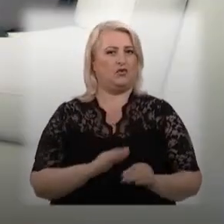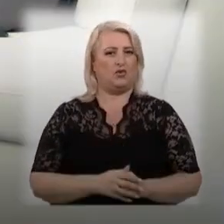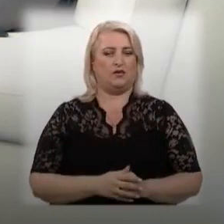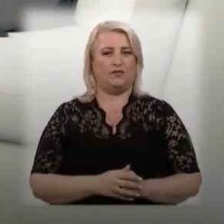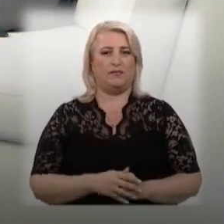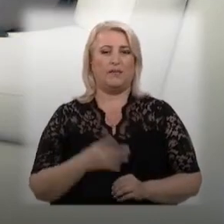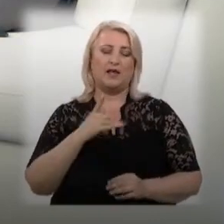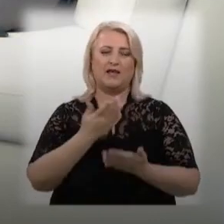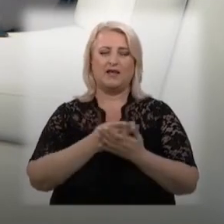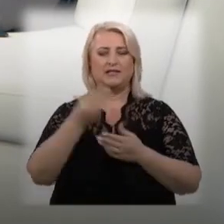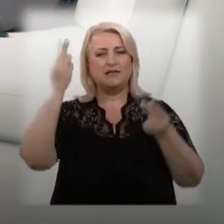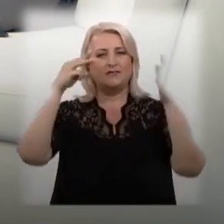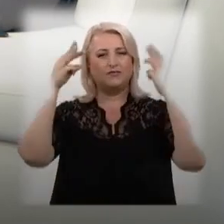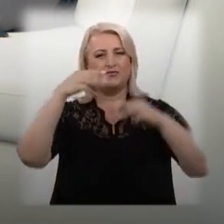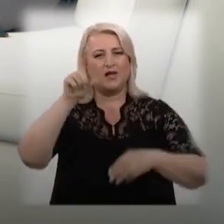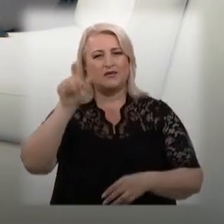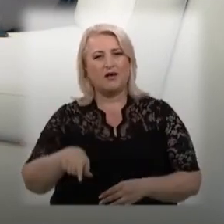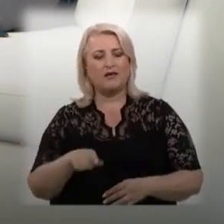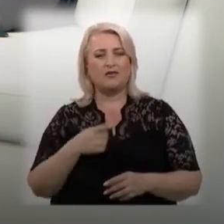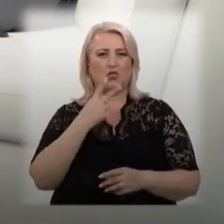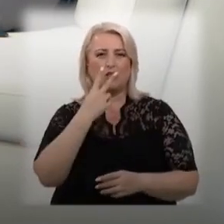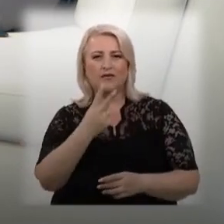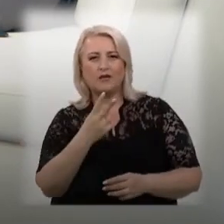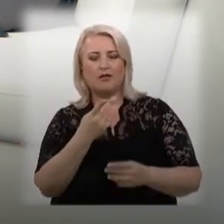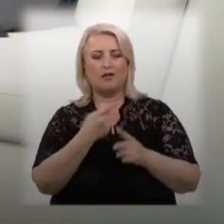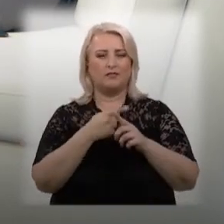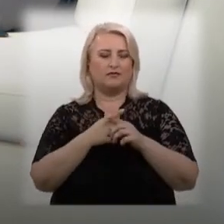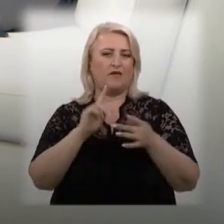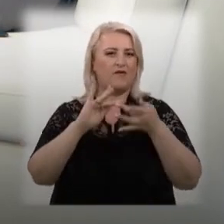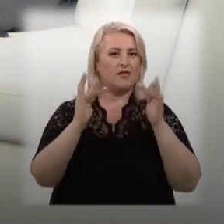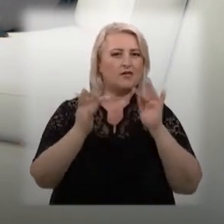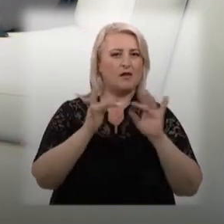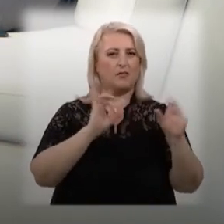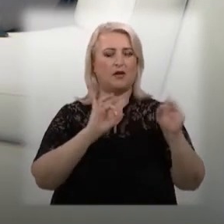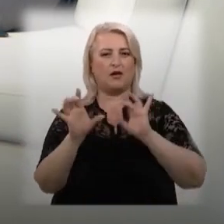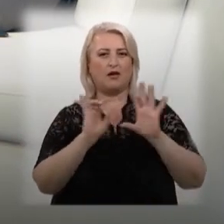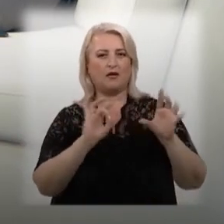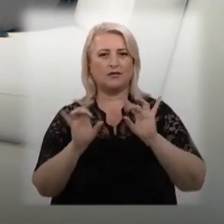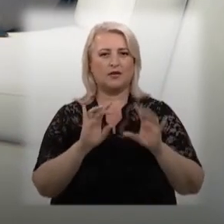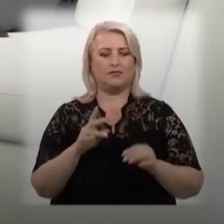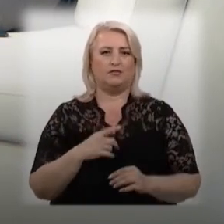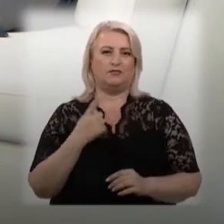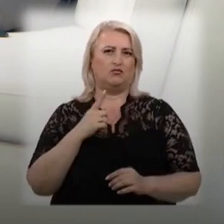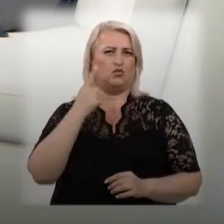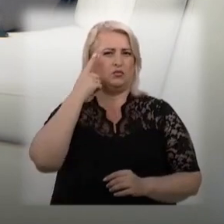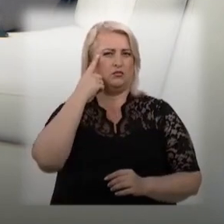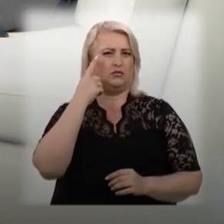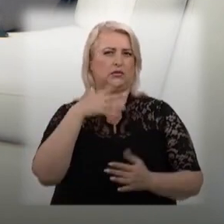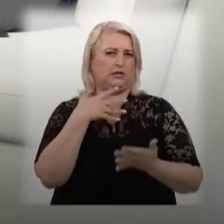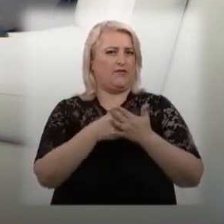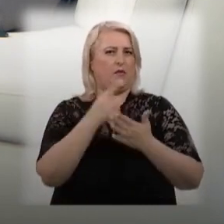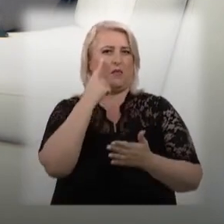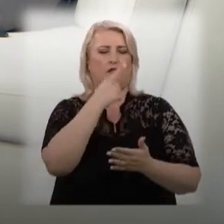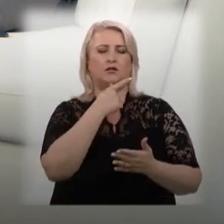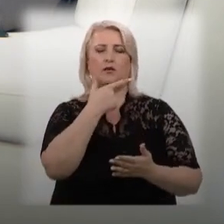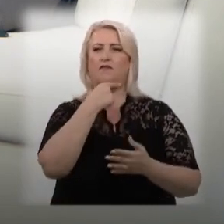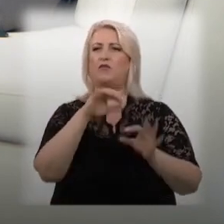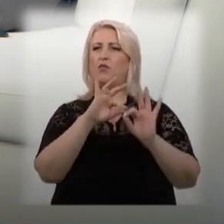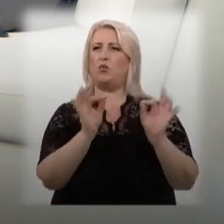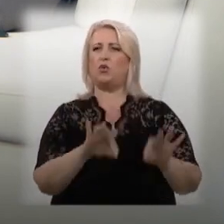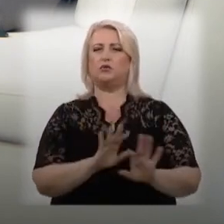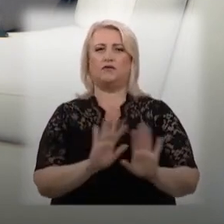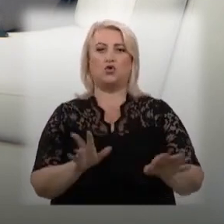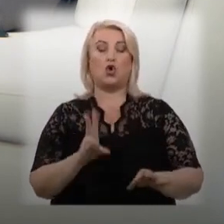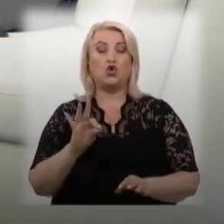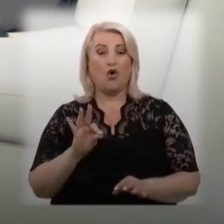discuta despre designer că ei vedeau postat postare sau încetarea sau vedea din perspectiva ochiului lor de frumos dar nu din